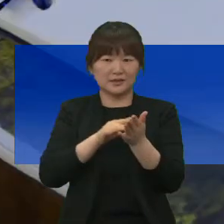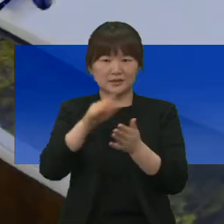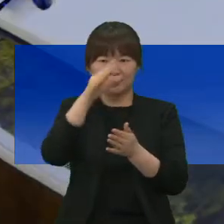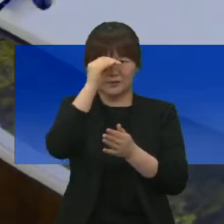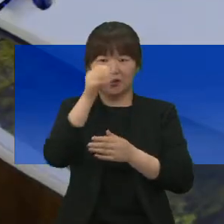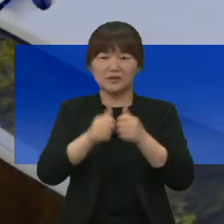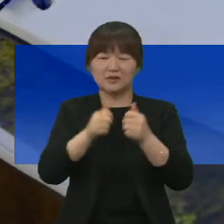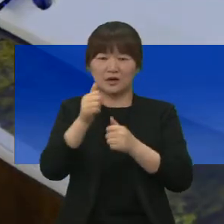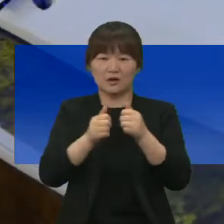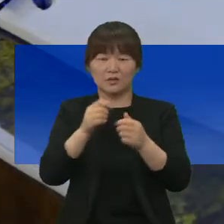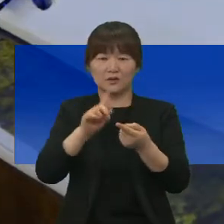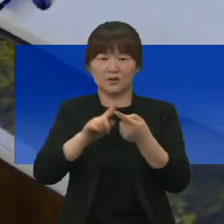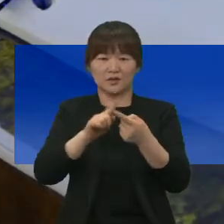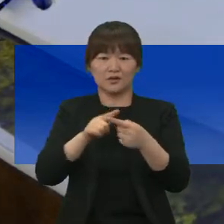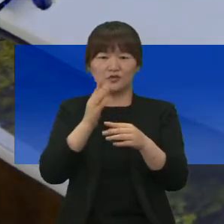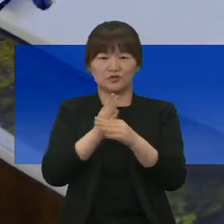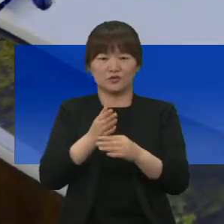용역 등에 대한 중간 보고가 있었습니다